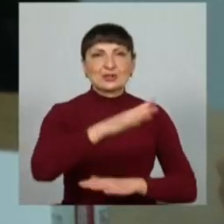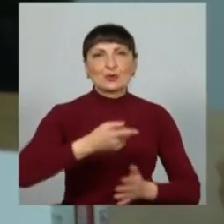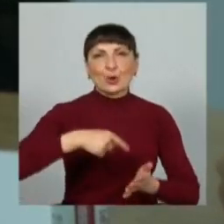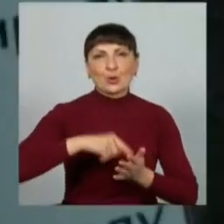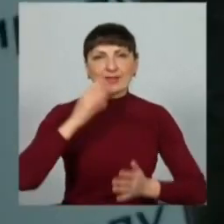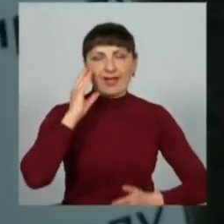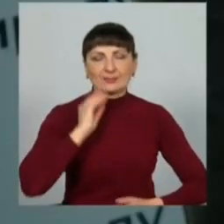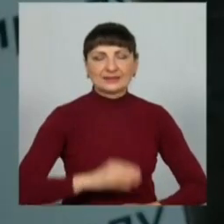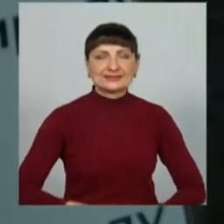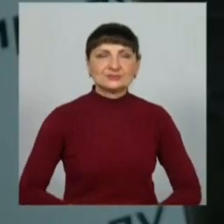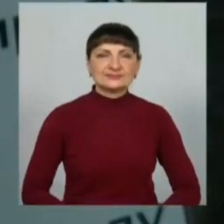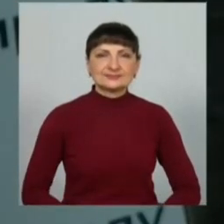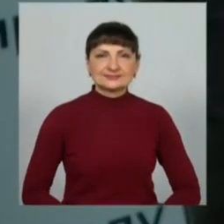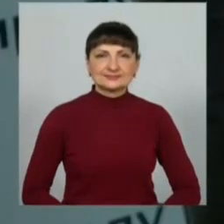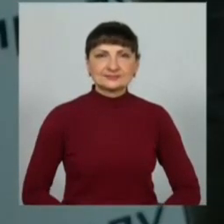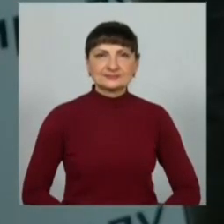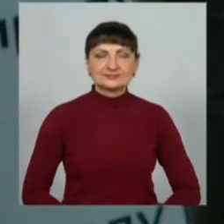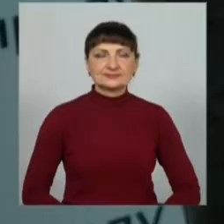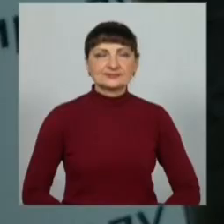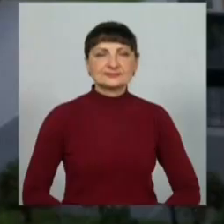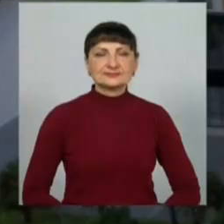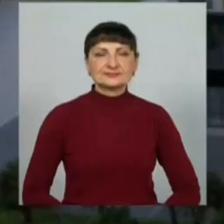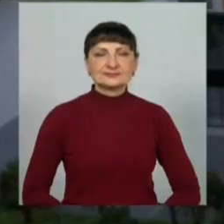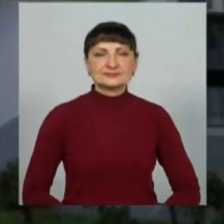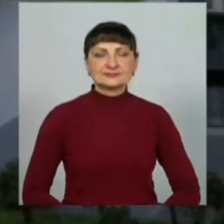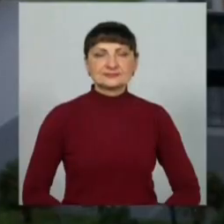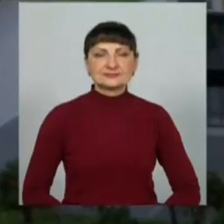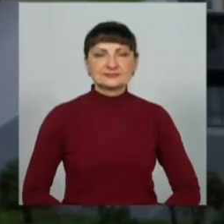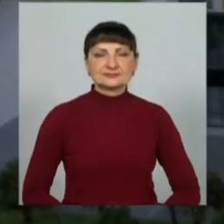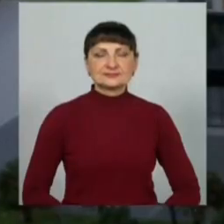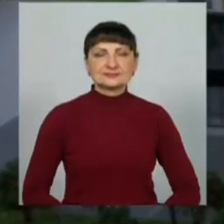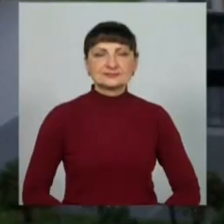города. Аян Рафина Рикбаева, Мира Мисабеков, Арсен Сандыбаев, телеканал «Алматы».